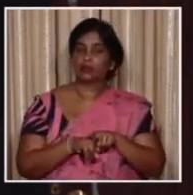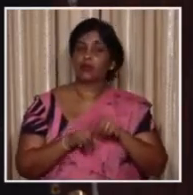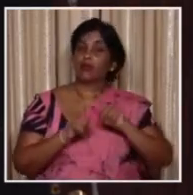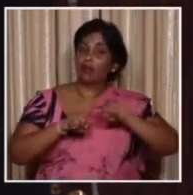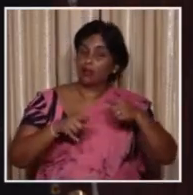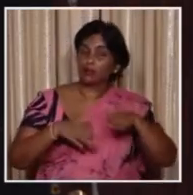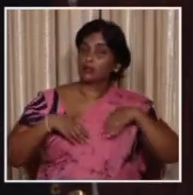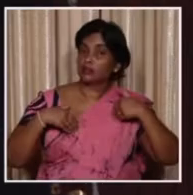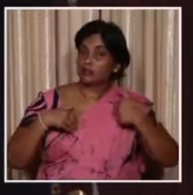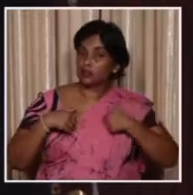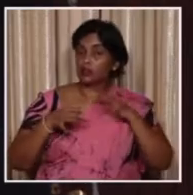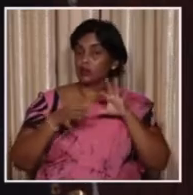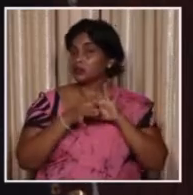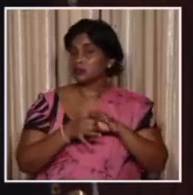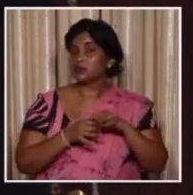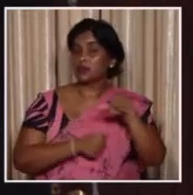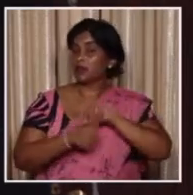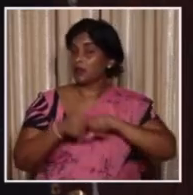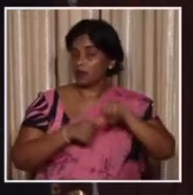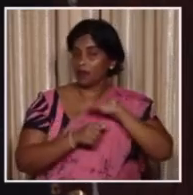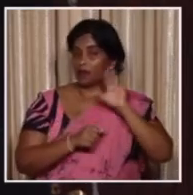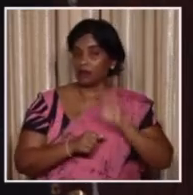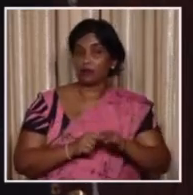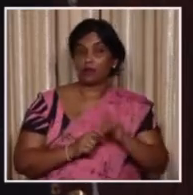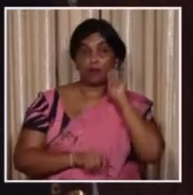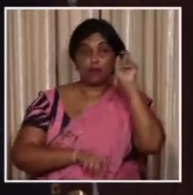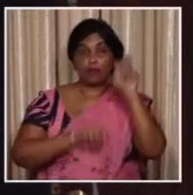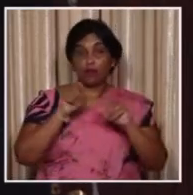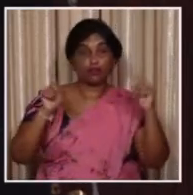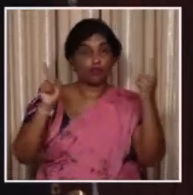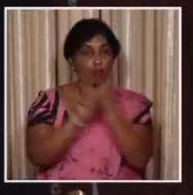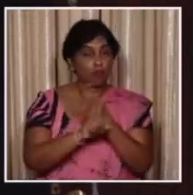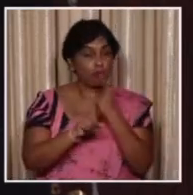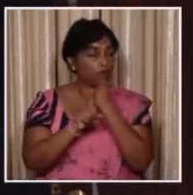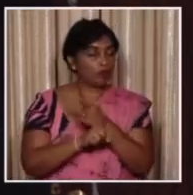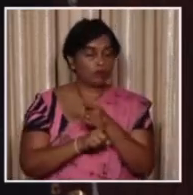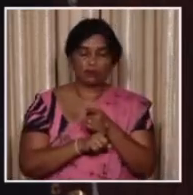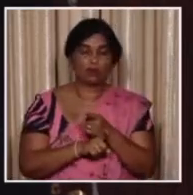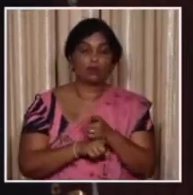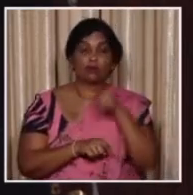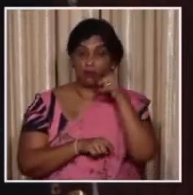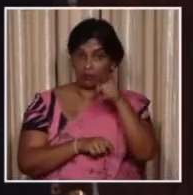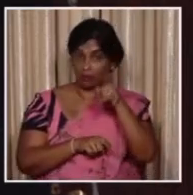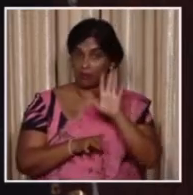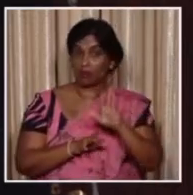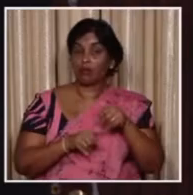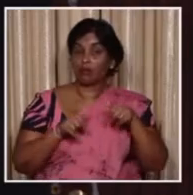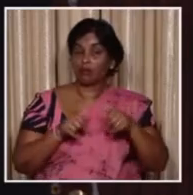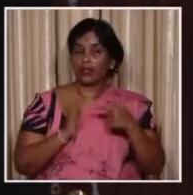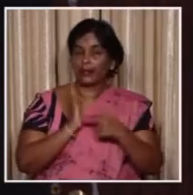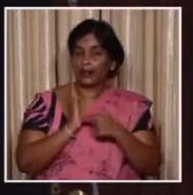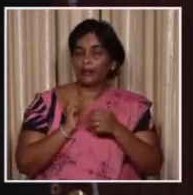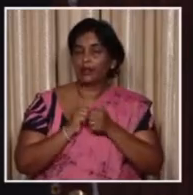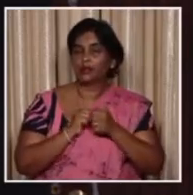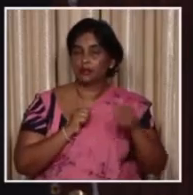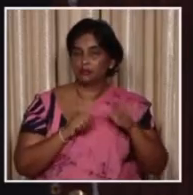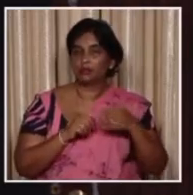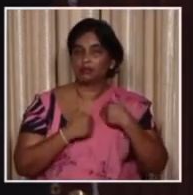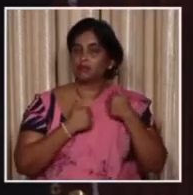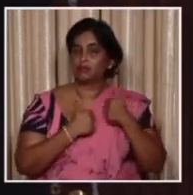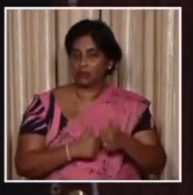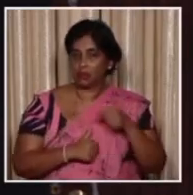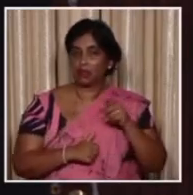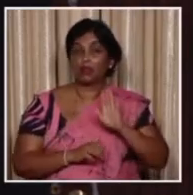අනෙකුත් සෞඛ්‍ය සම්බන්ධ මේ ආයතනවල පුජ්‍යලය මාරු කිරීමට වඩා ඔබතුමා තාවකාලික පියවරක් හැදීලා අපි අගය